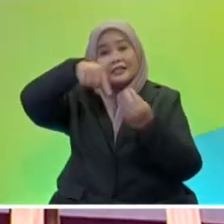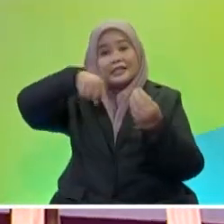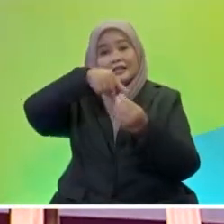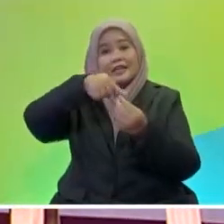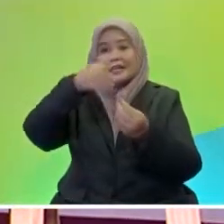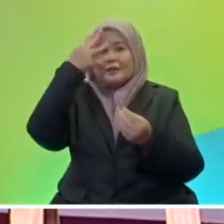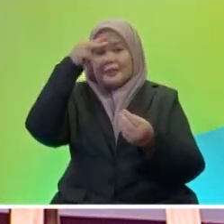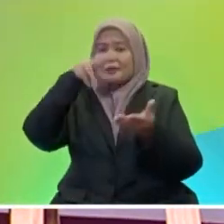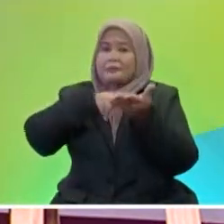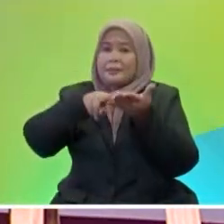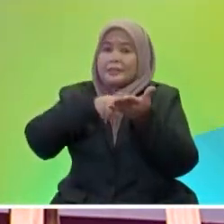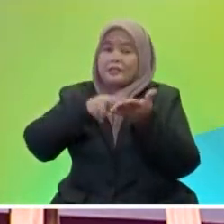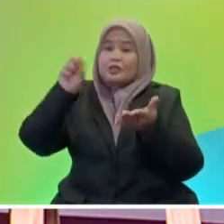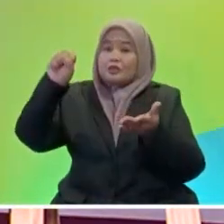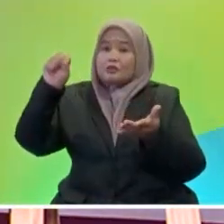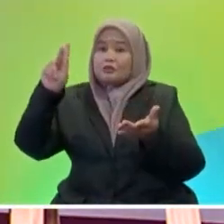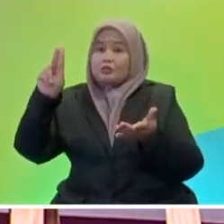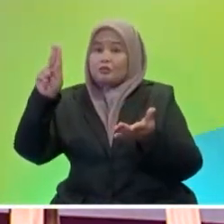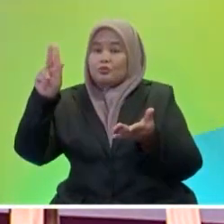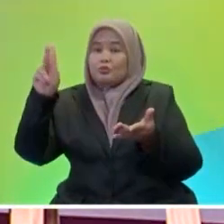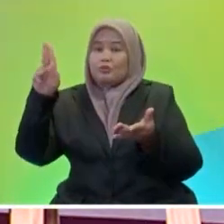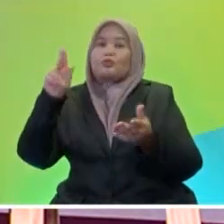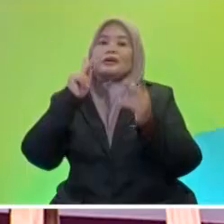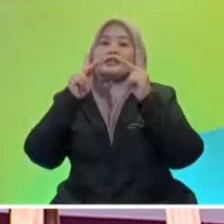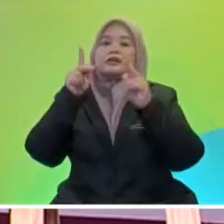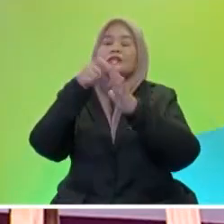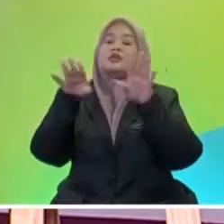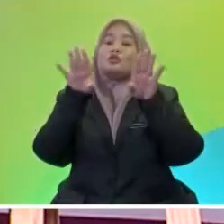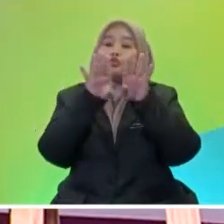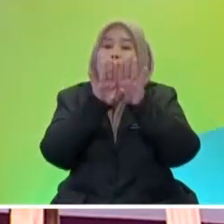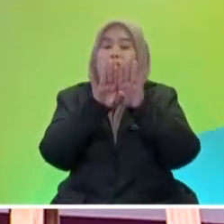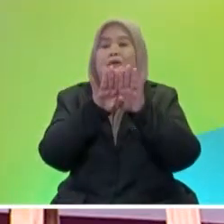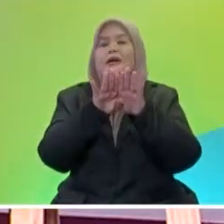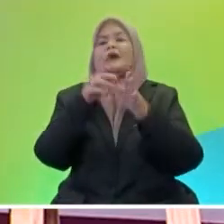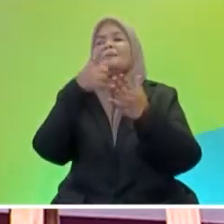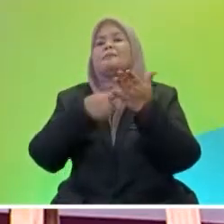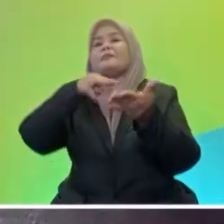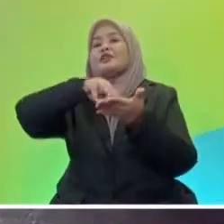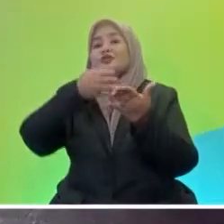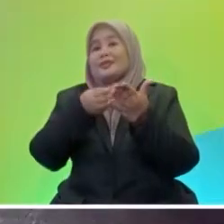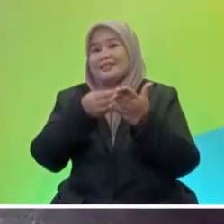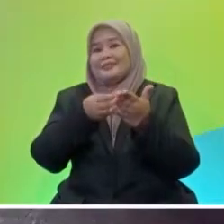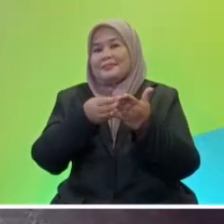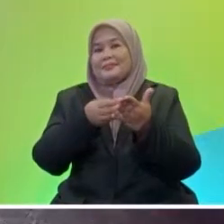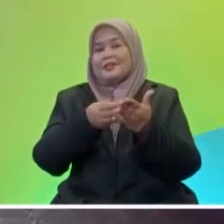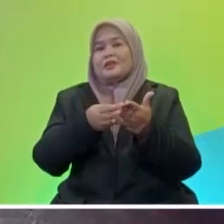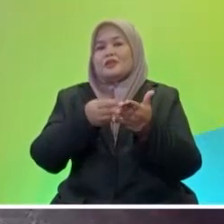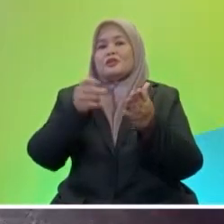kamera membaca suku kata tertutup Nah aku yang dimaksudkan dengan suku kata tertutup